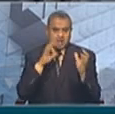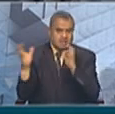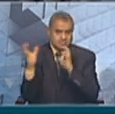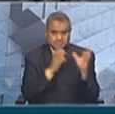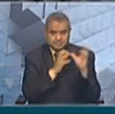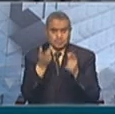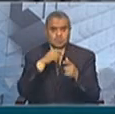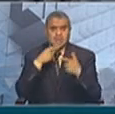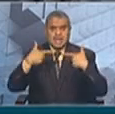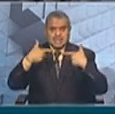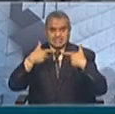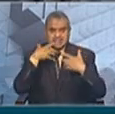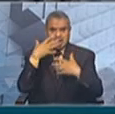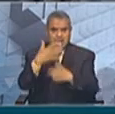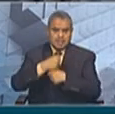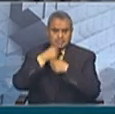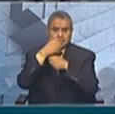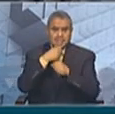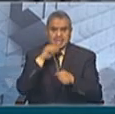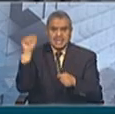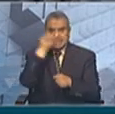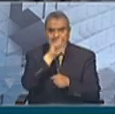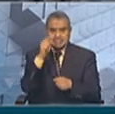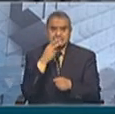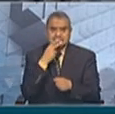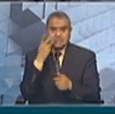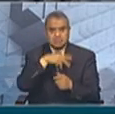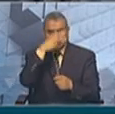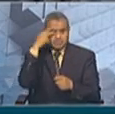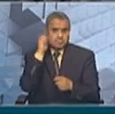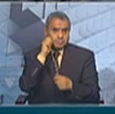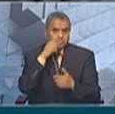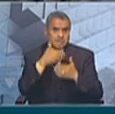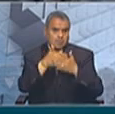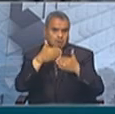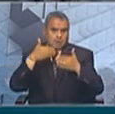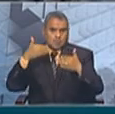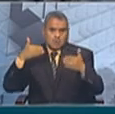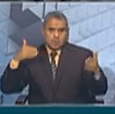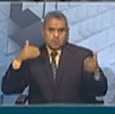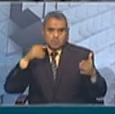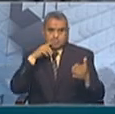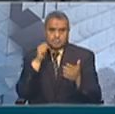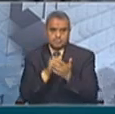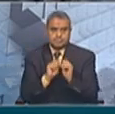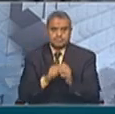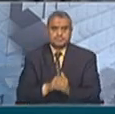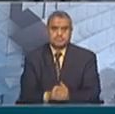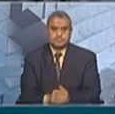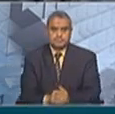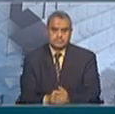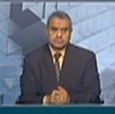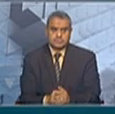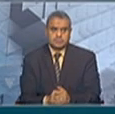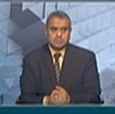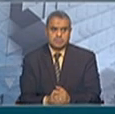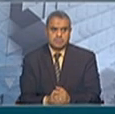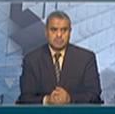نزع السلاح من مدينة سرت وعودة الميليشيات لخطوط التماس. الاشتباكات المسلحة